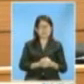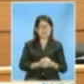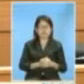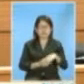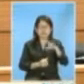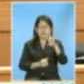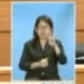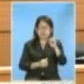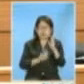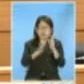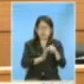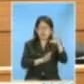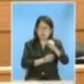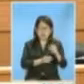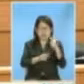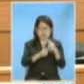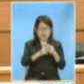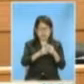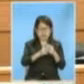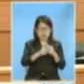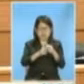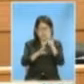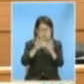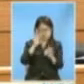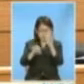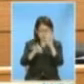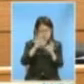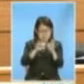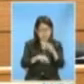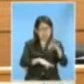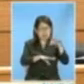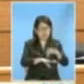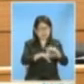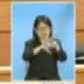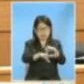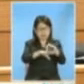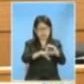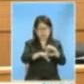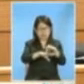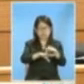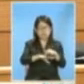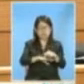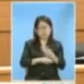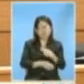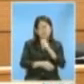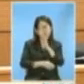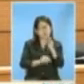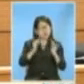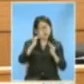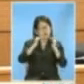มาจากการสรรหาและมาจากการแต่งตั้งนี่ไงครับเขาไม่เป็นประชาธิปไตยแล้วครับเพราะ